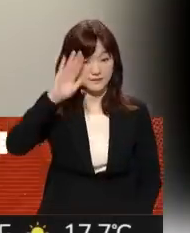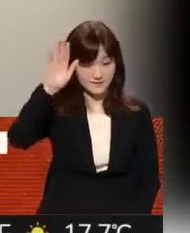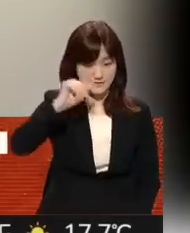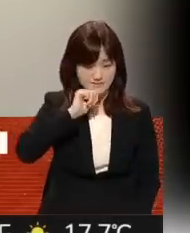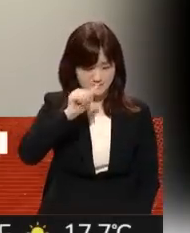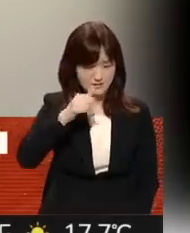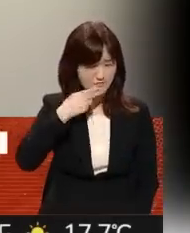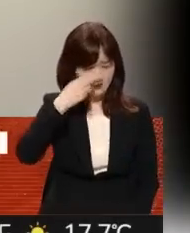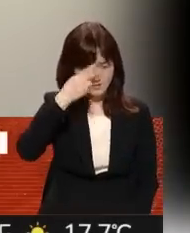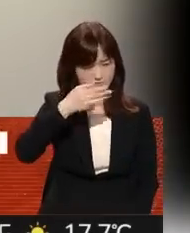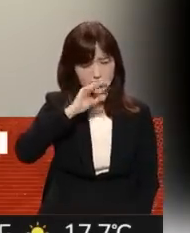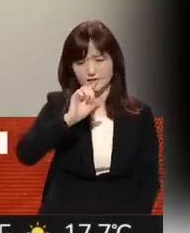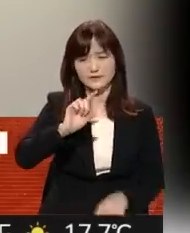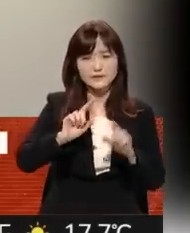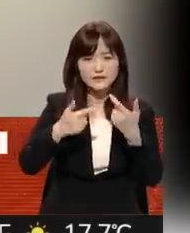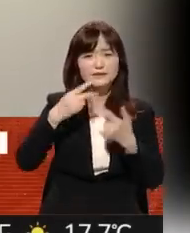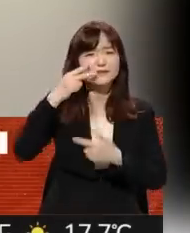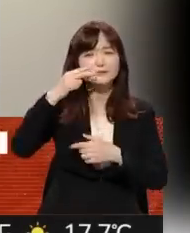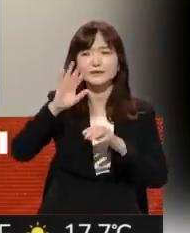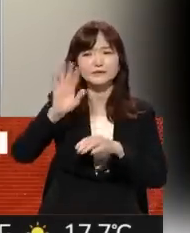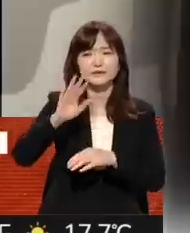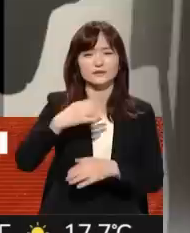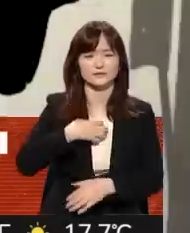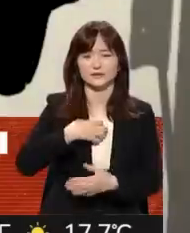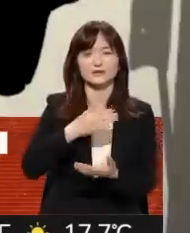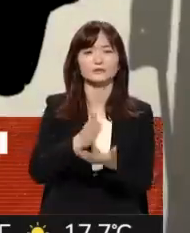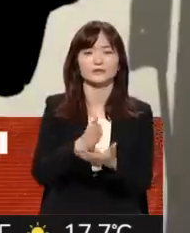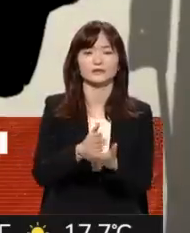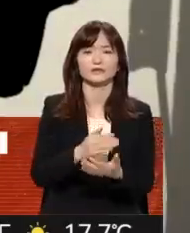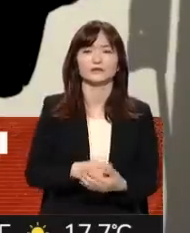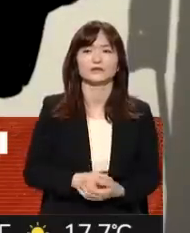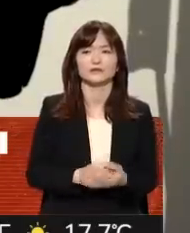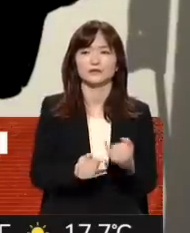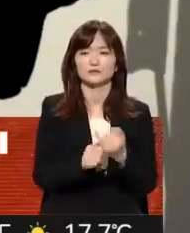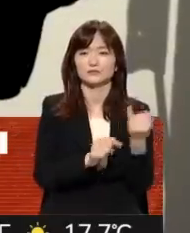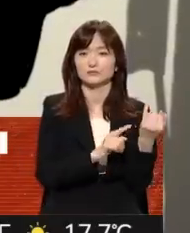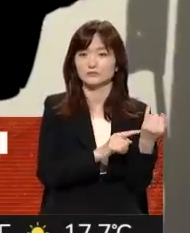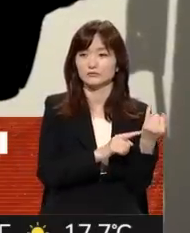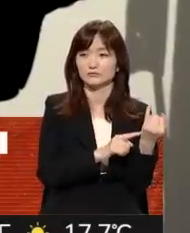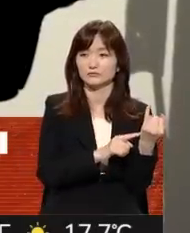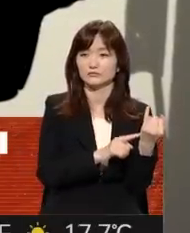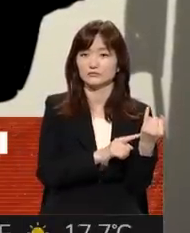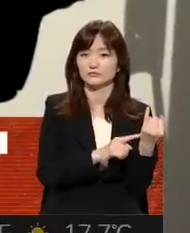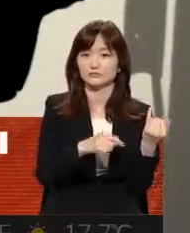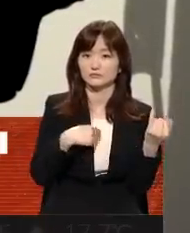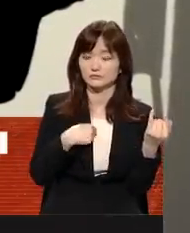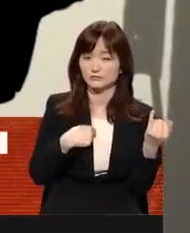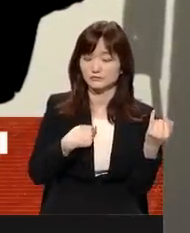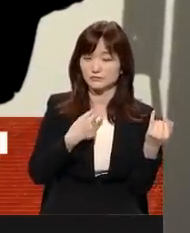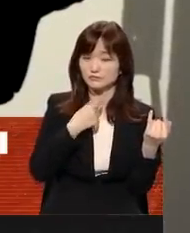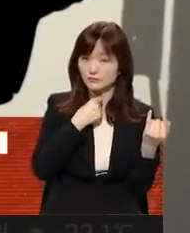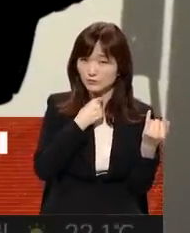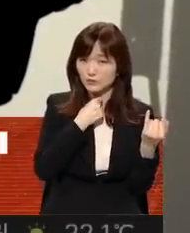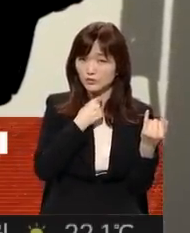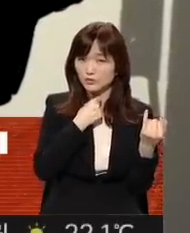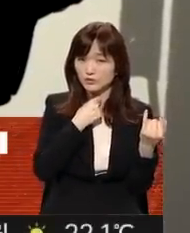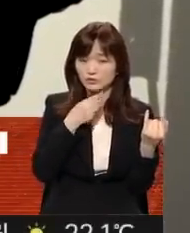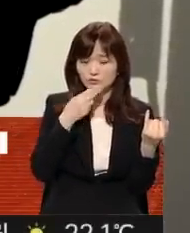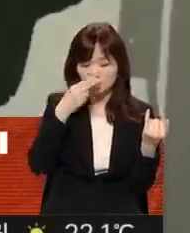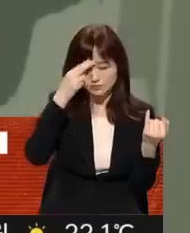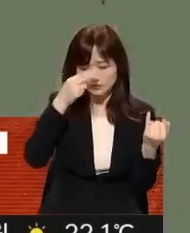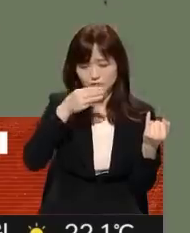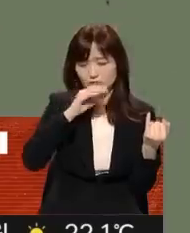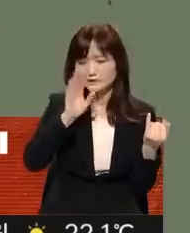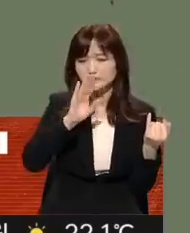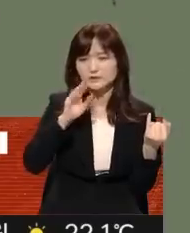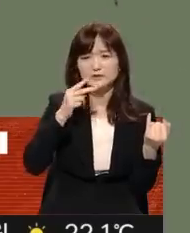담배 안 할 테니까 걱정하지 마 라고 이야기를 했지만 이 부인의 입장에서는 정말 자기가 그렇게 원했던 술과 담배를